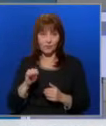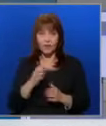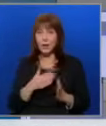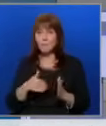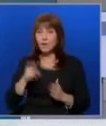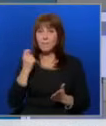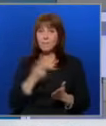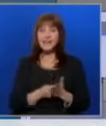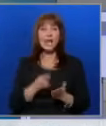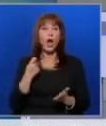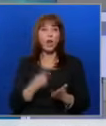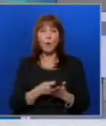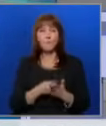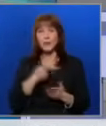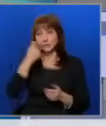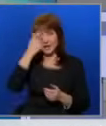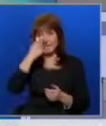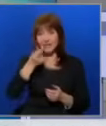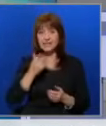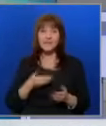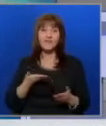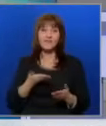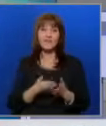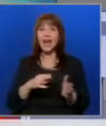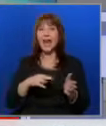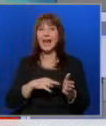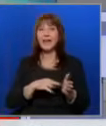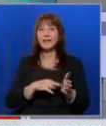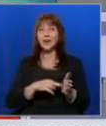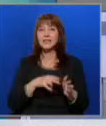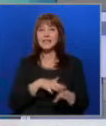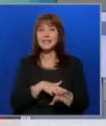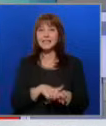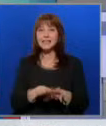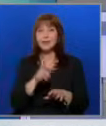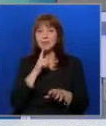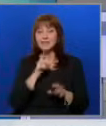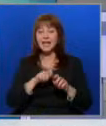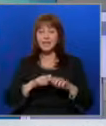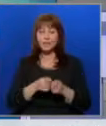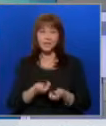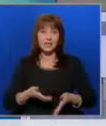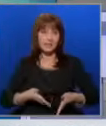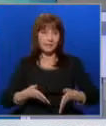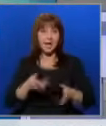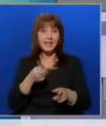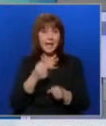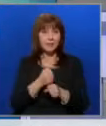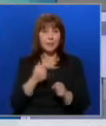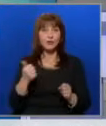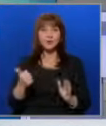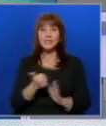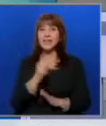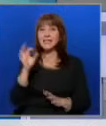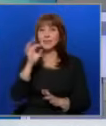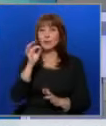Повече платени глоби отчитат от МВР след въвеждането на електронната система за известяване на нарушителите на пътя. Тя работи от 16